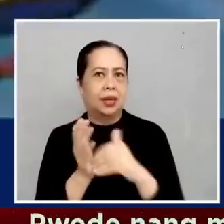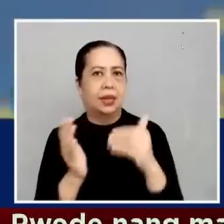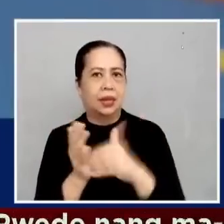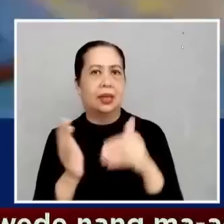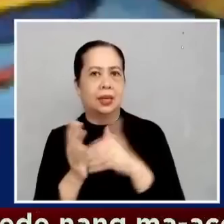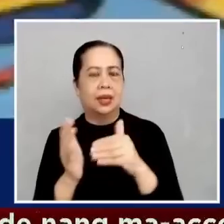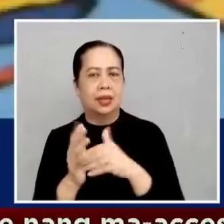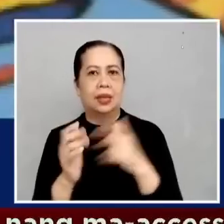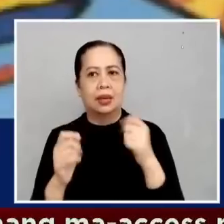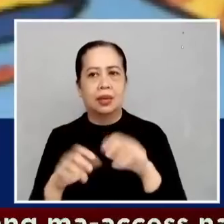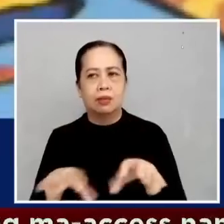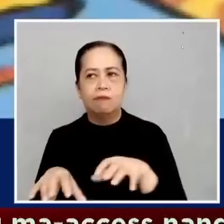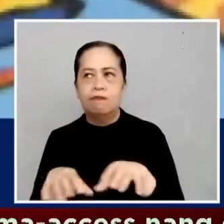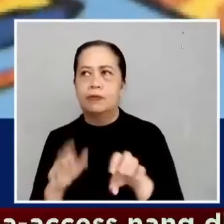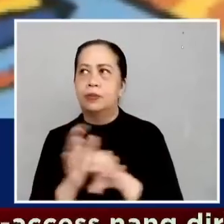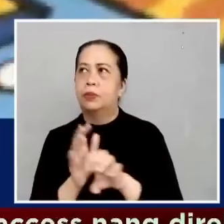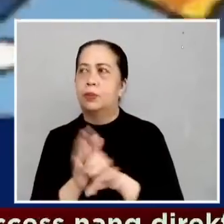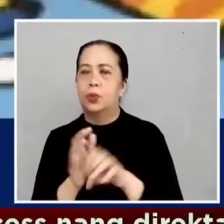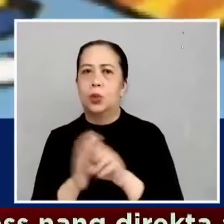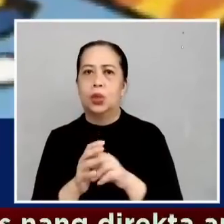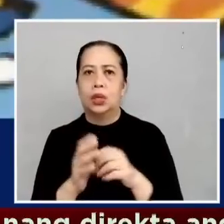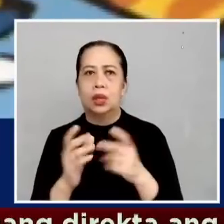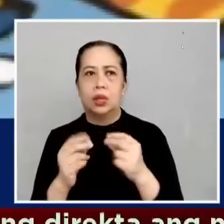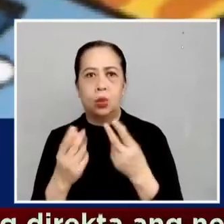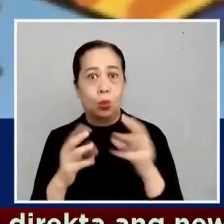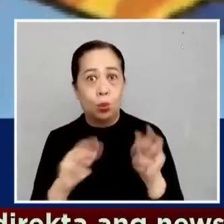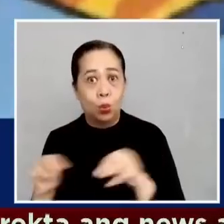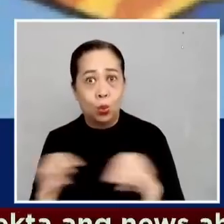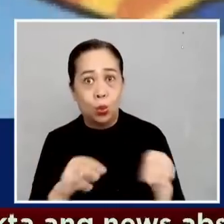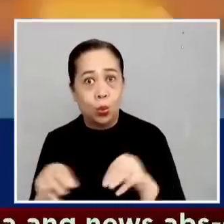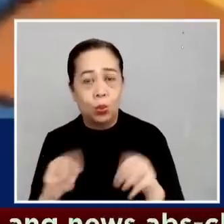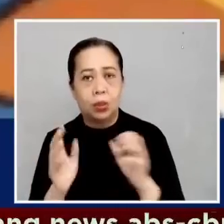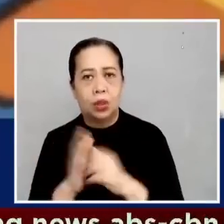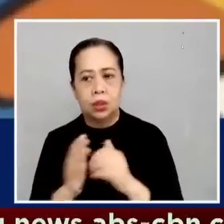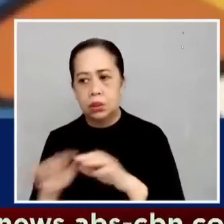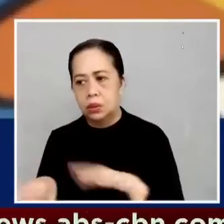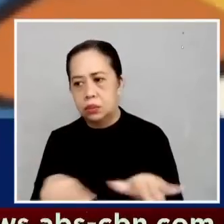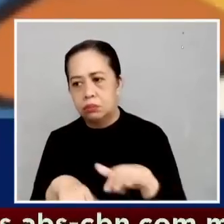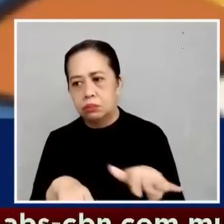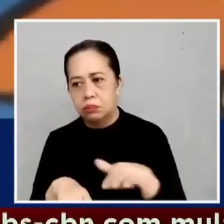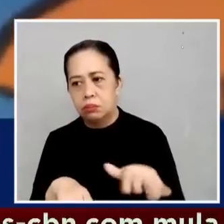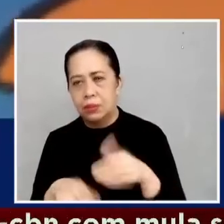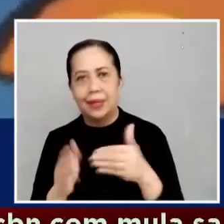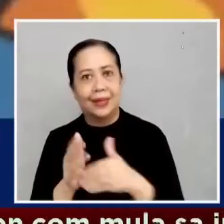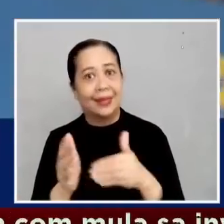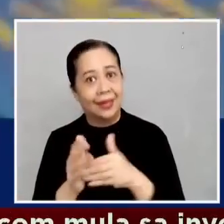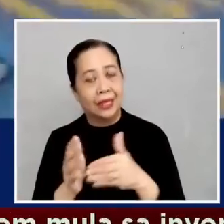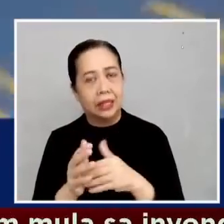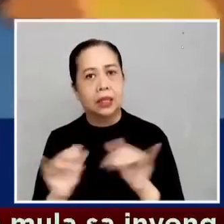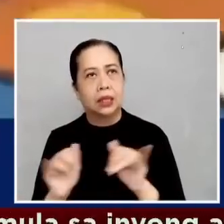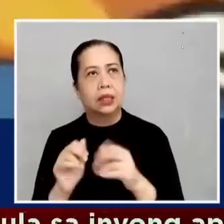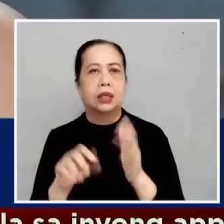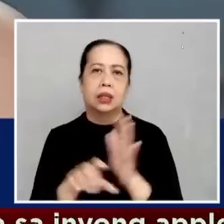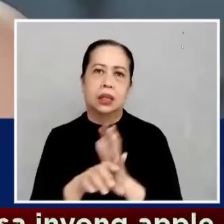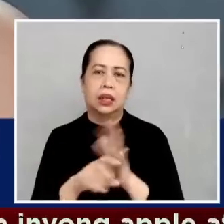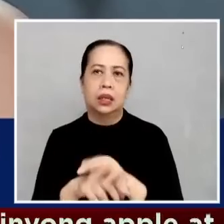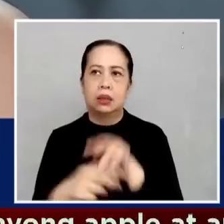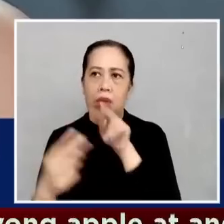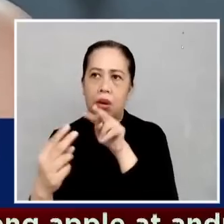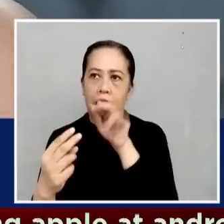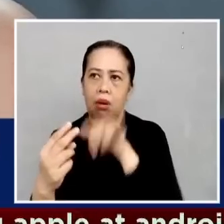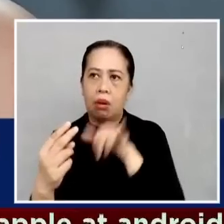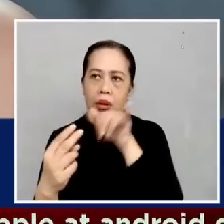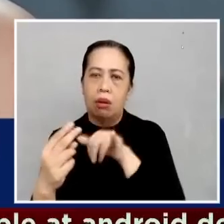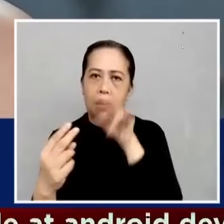Meron sila mga kilos na paulit-ulit na ginagawa, and then parang fixated sila doon